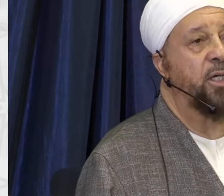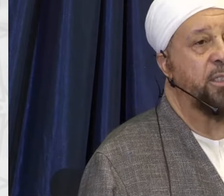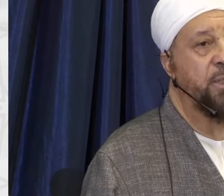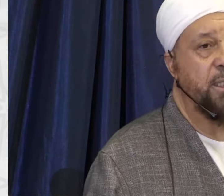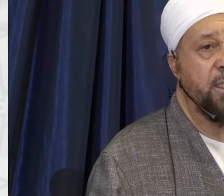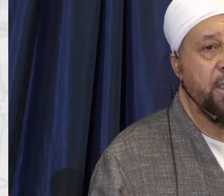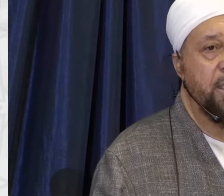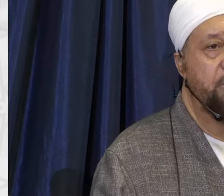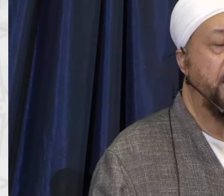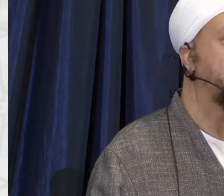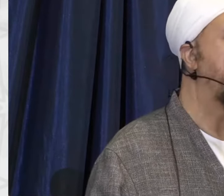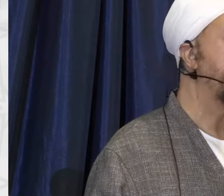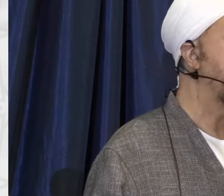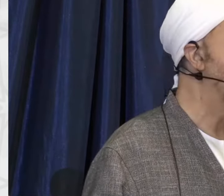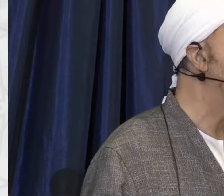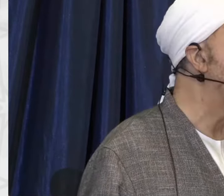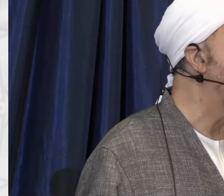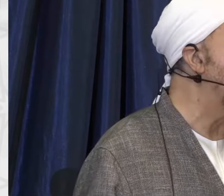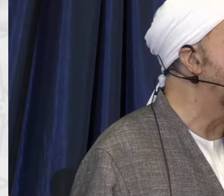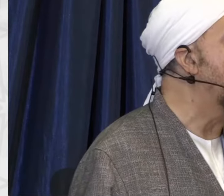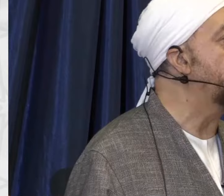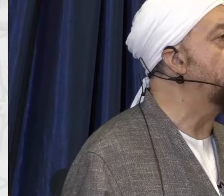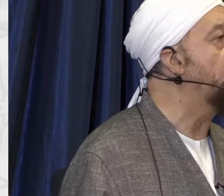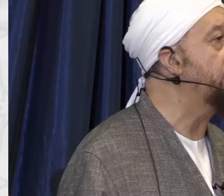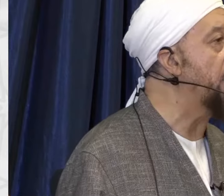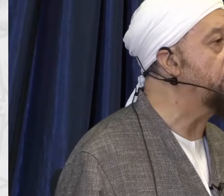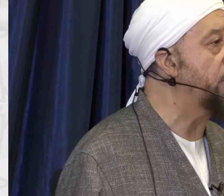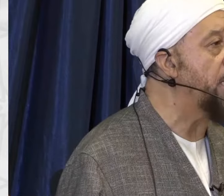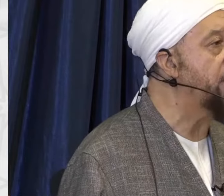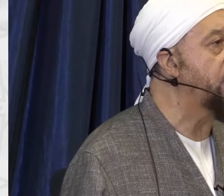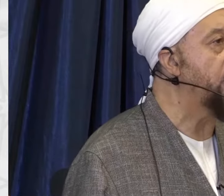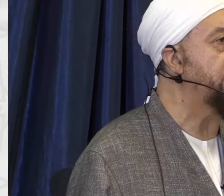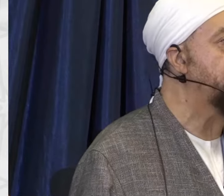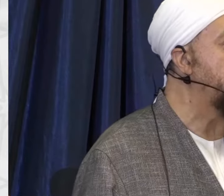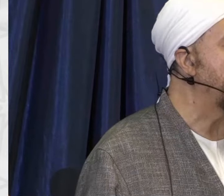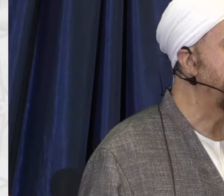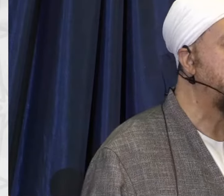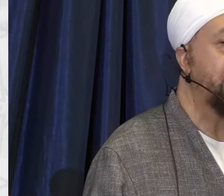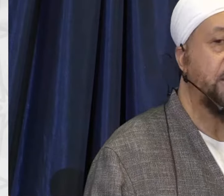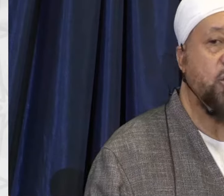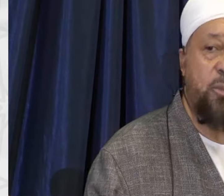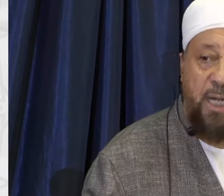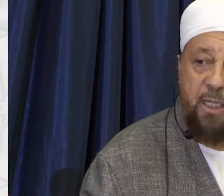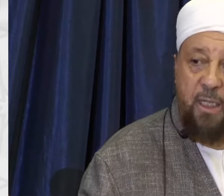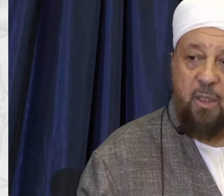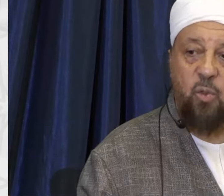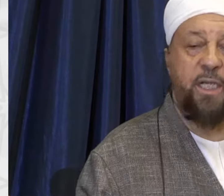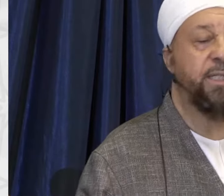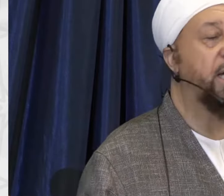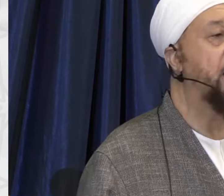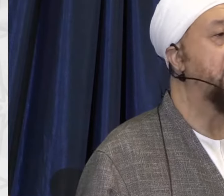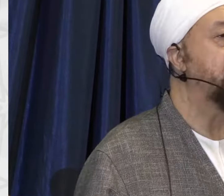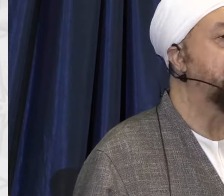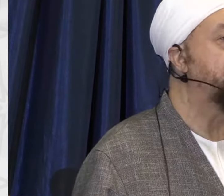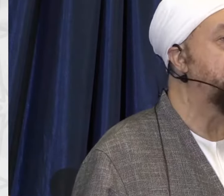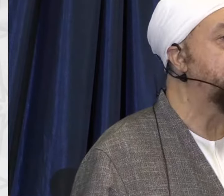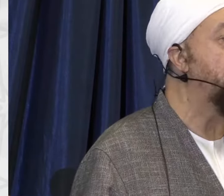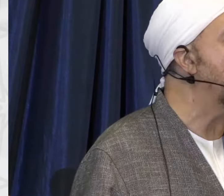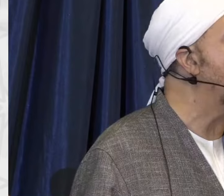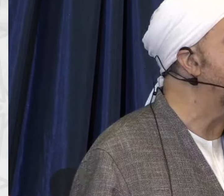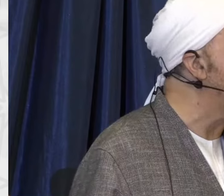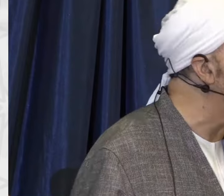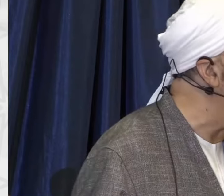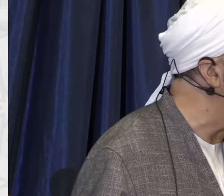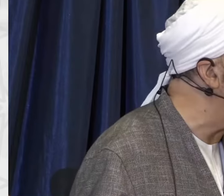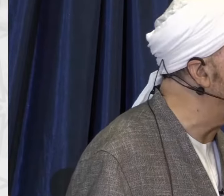من الظالمين عباد الله يرحمكم الله إن الله يأمر بالعدل والإحسان وإيتاء ذي القربى وينهى عن